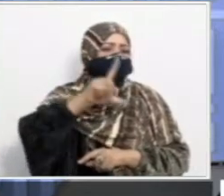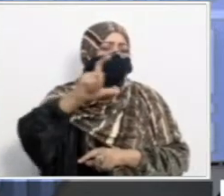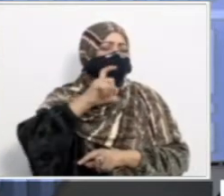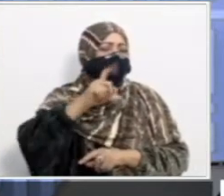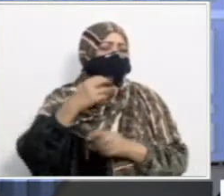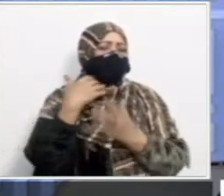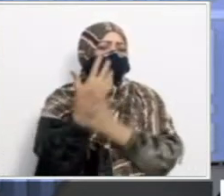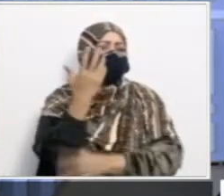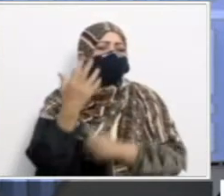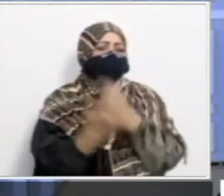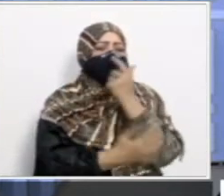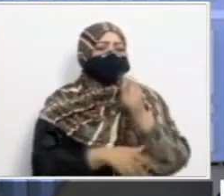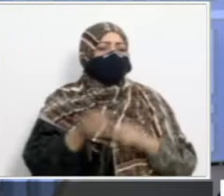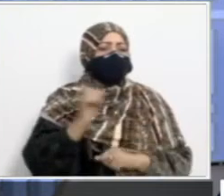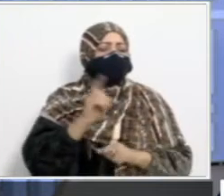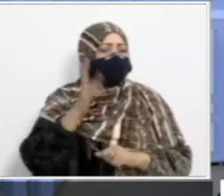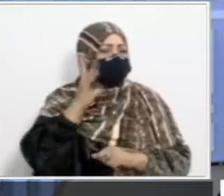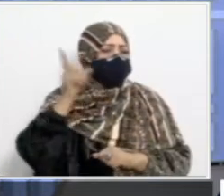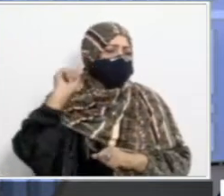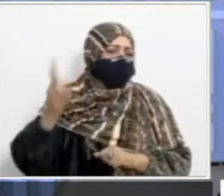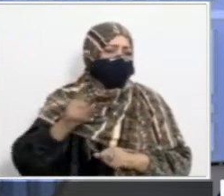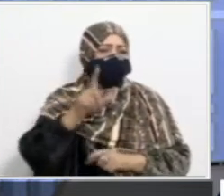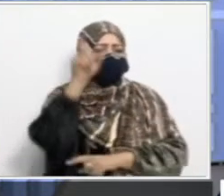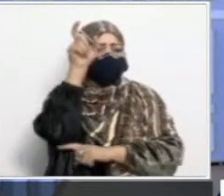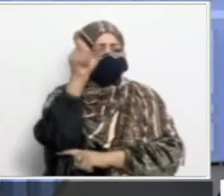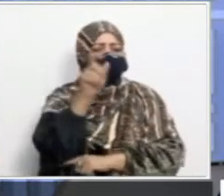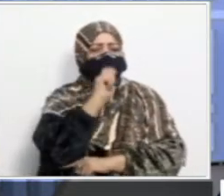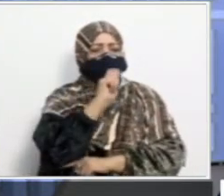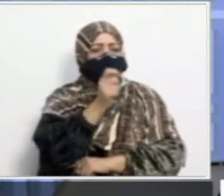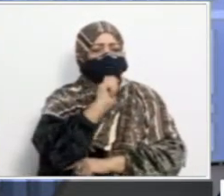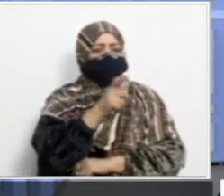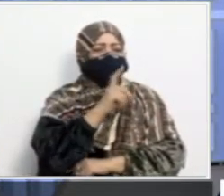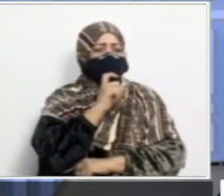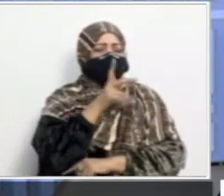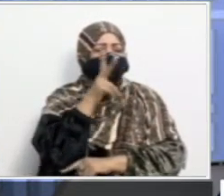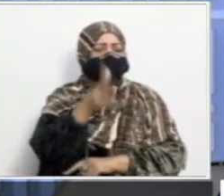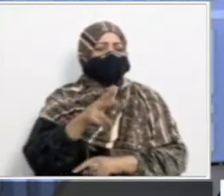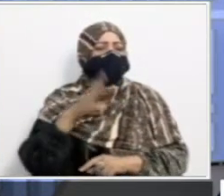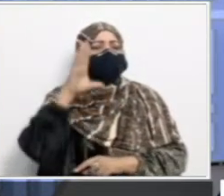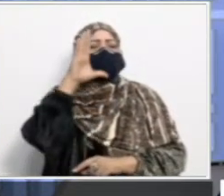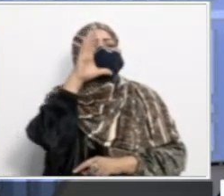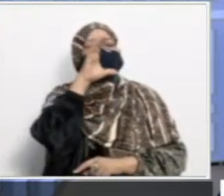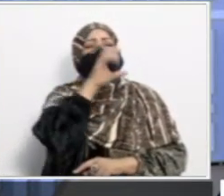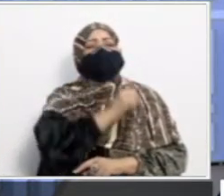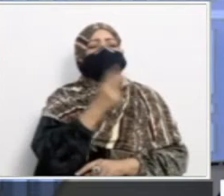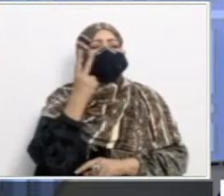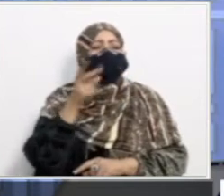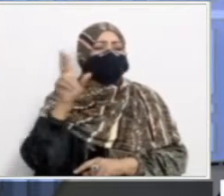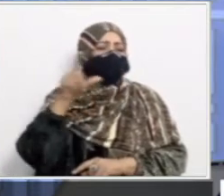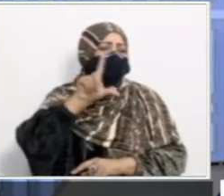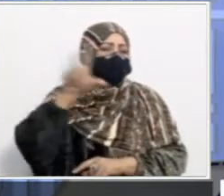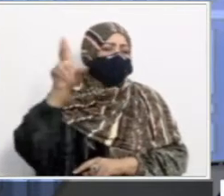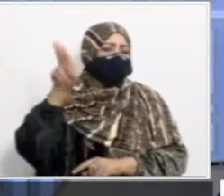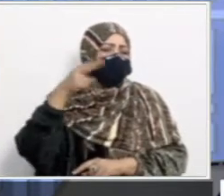المنبر وقال هذا حديث ضعيف فقده، وبالتالي لا يصح هذا وينبغي أن يتم. شو معناها يتم؟ معناها